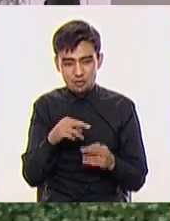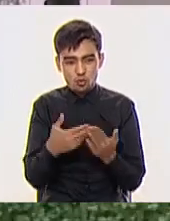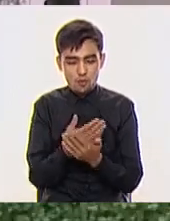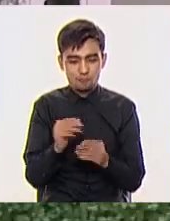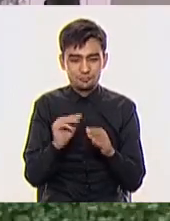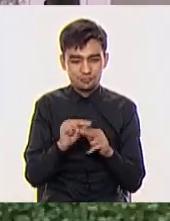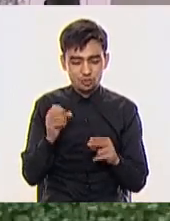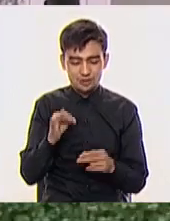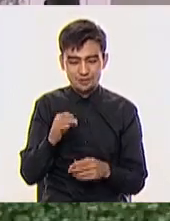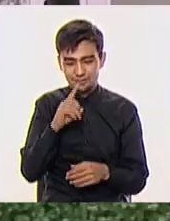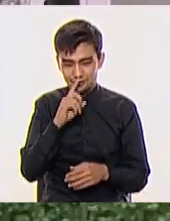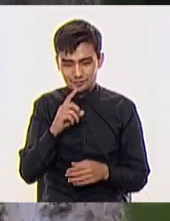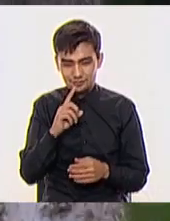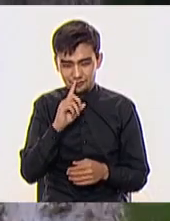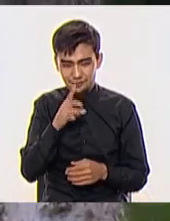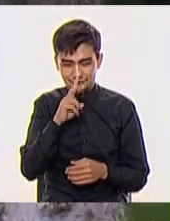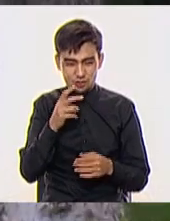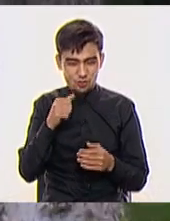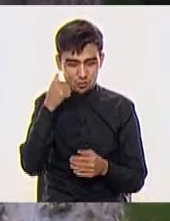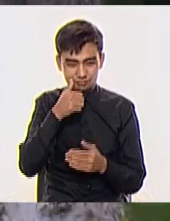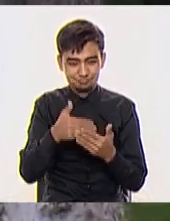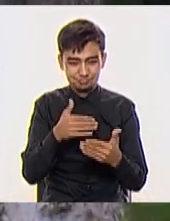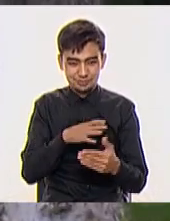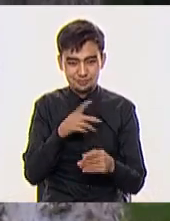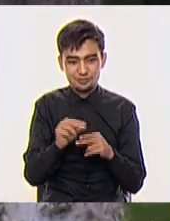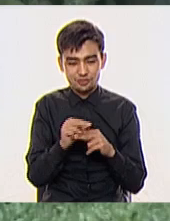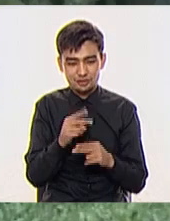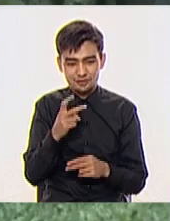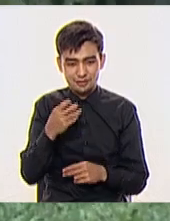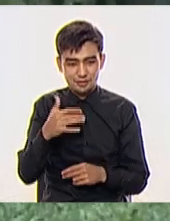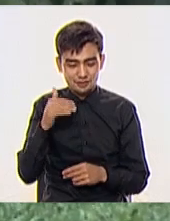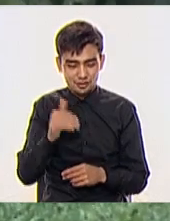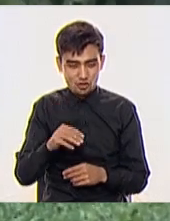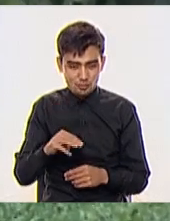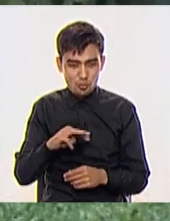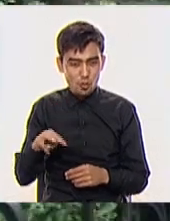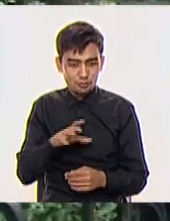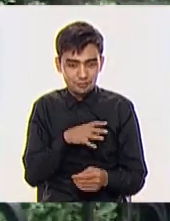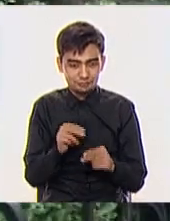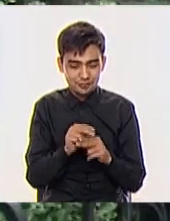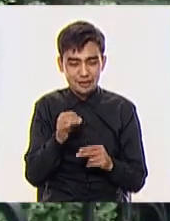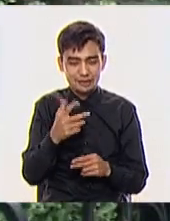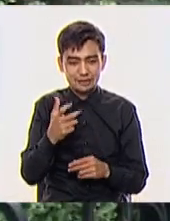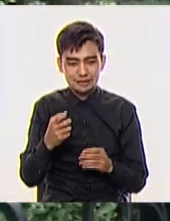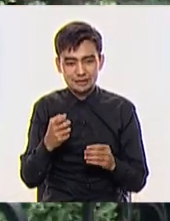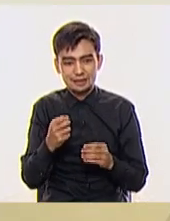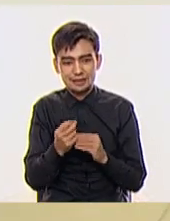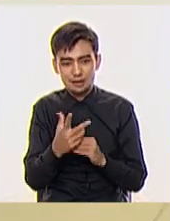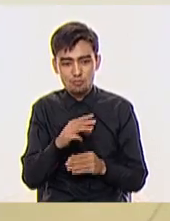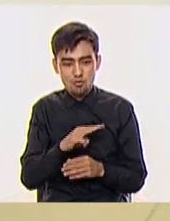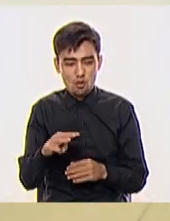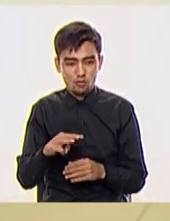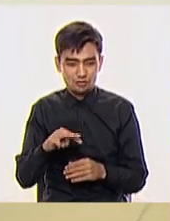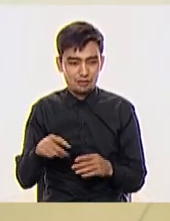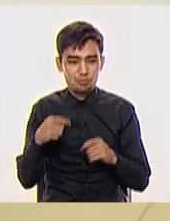ие. Бірер жыл алдын 257 миллион теңгеге күрделі жөндеу көрген орынның 313 миллион теңгеге сатылуын жұртшылық арзан дескен. Алайда